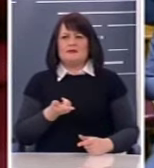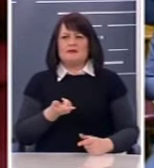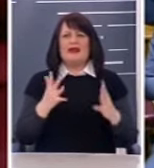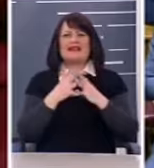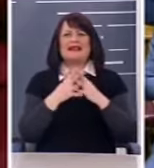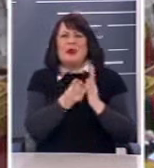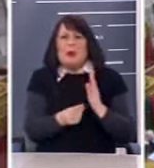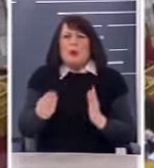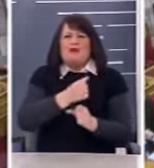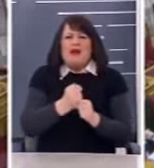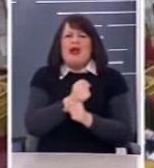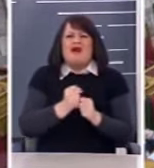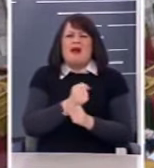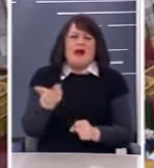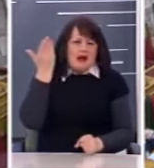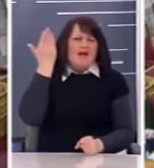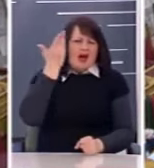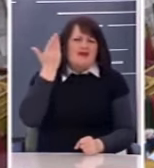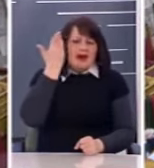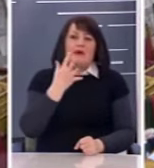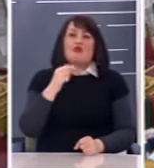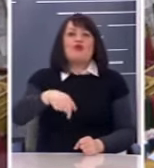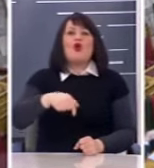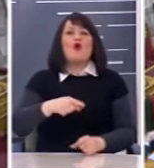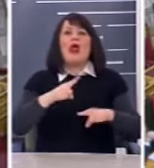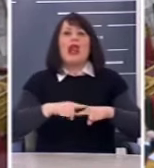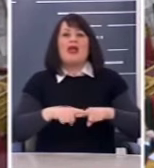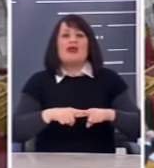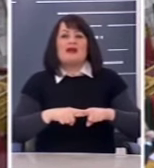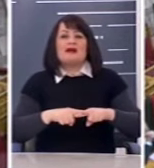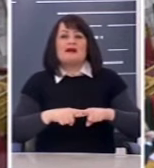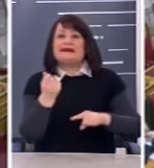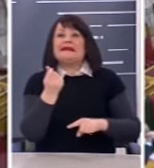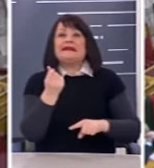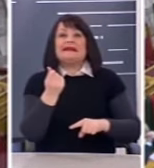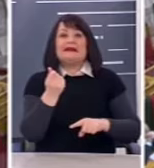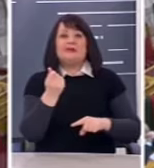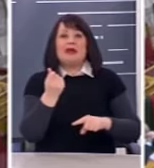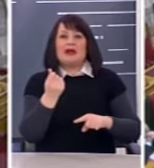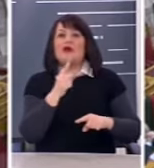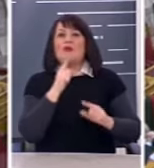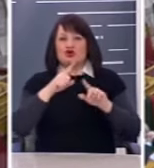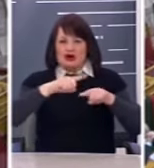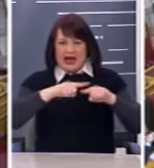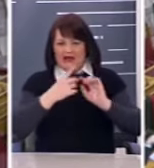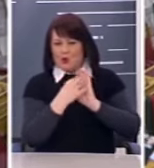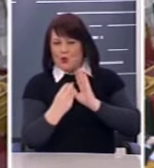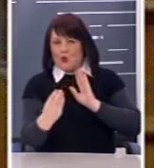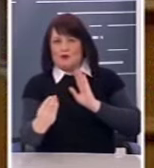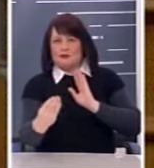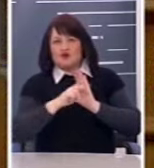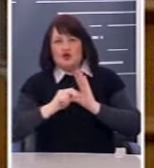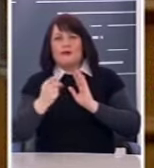υπερτιμολογήσεων. Και γιατί στην Ελλάδα? Γιατί η τιμή φαρμάκου στην Ελλάδα καθόριζε και την τιμή φαρμάκου σε άλλες χώρες Ευρώπης.